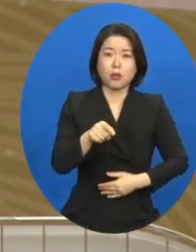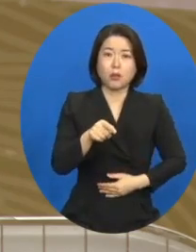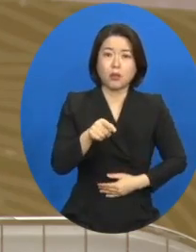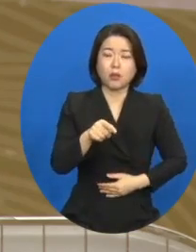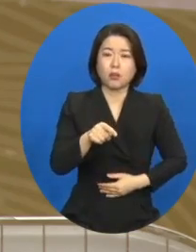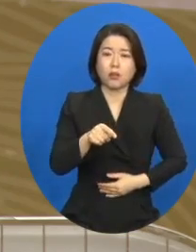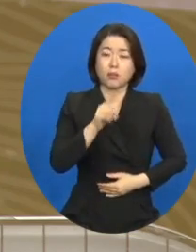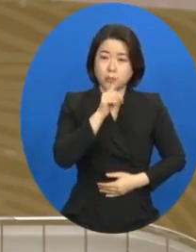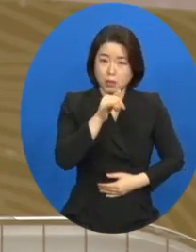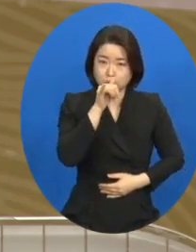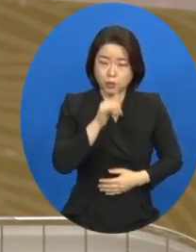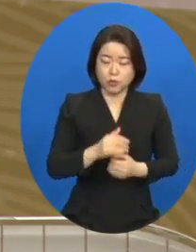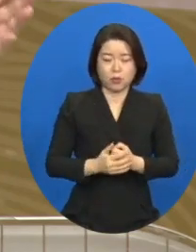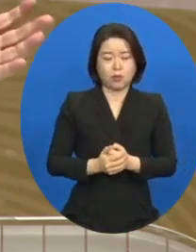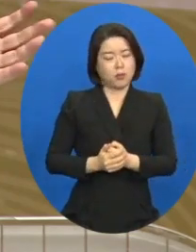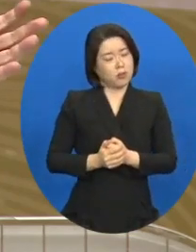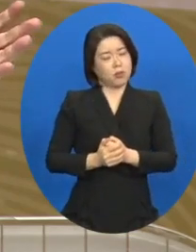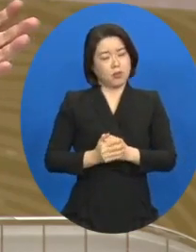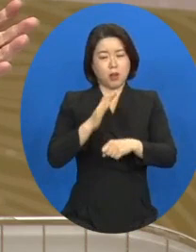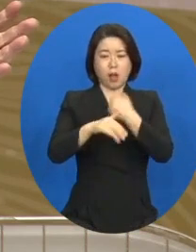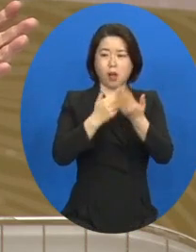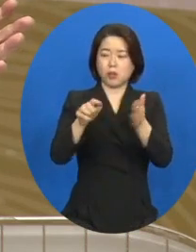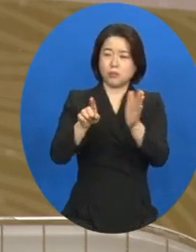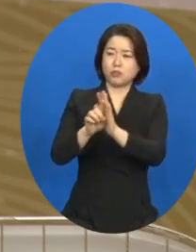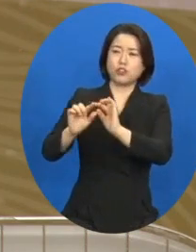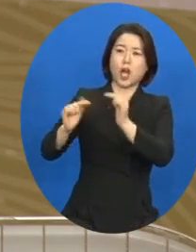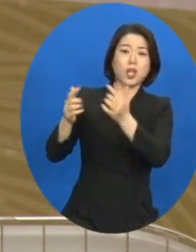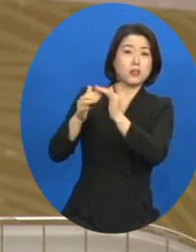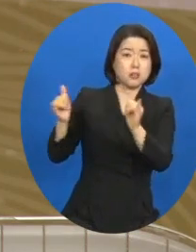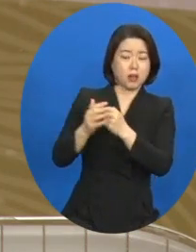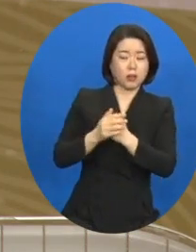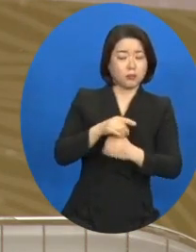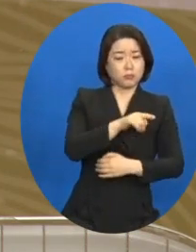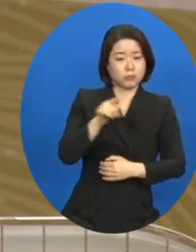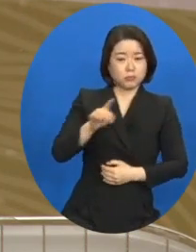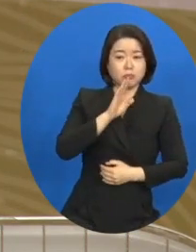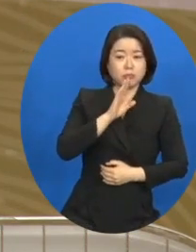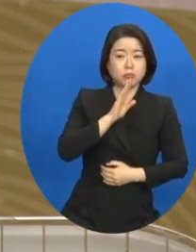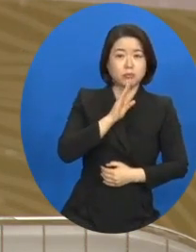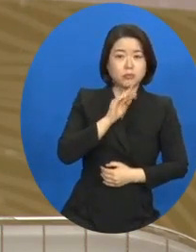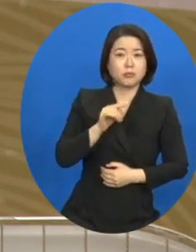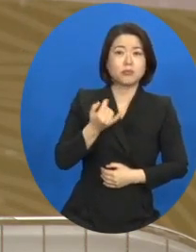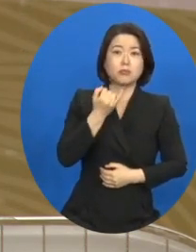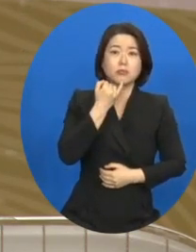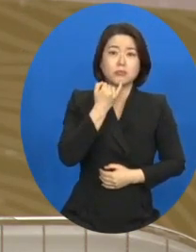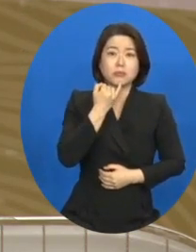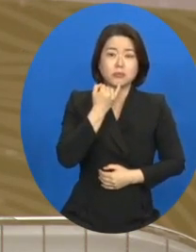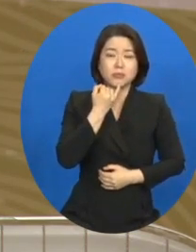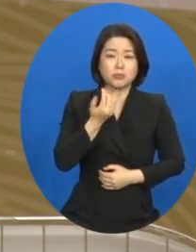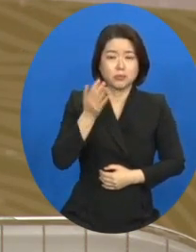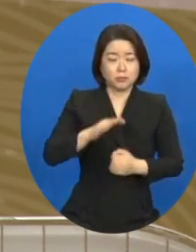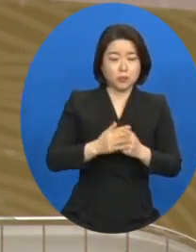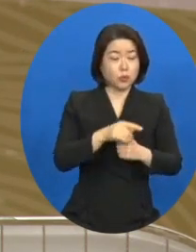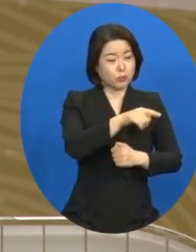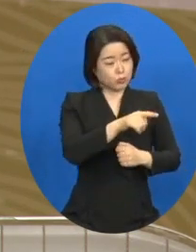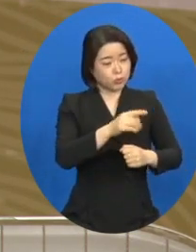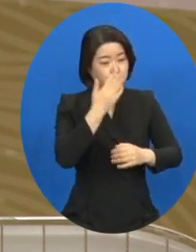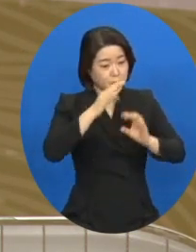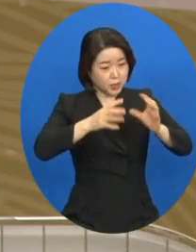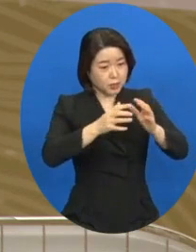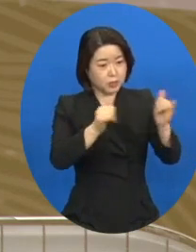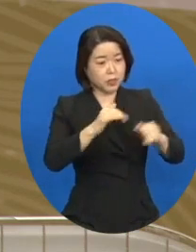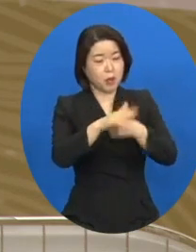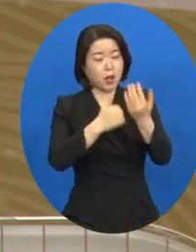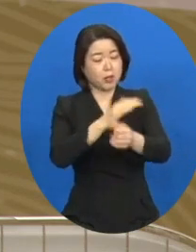세상에 하나님을 안 믿는 사람이라면 말이 의미가 있는데 하나님을 잘 믿고 있는